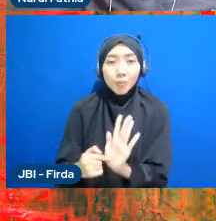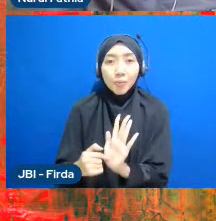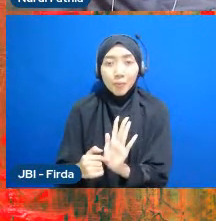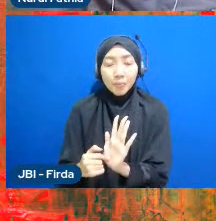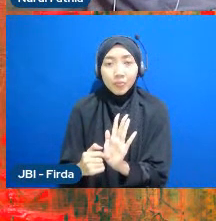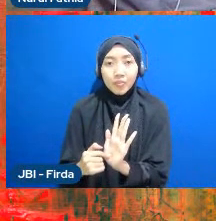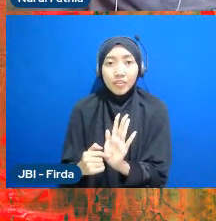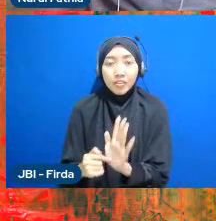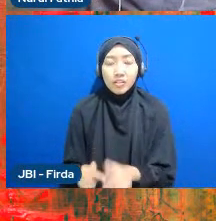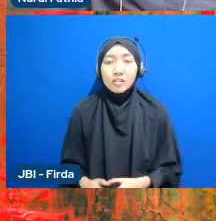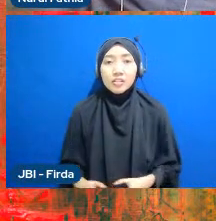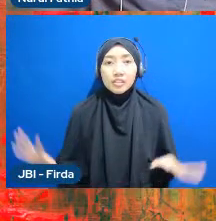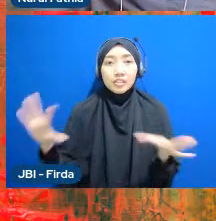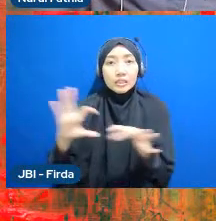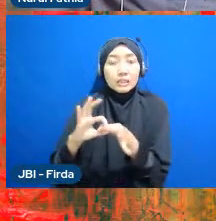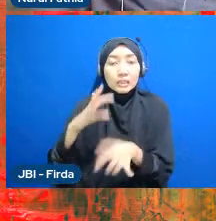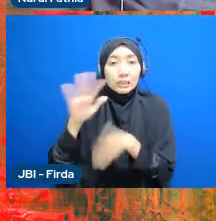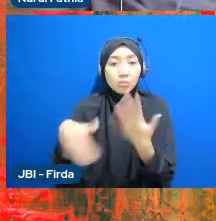Next, please.